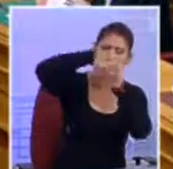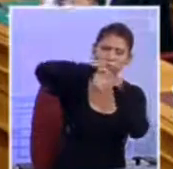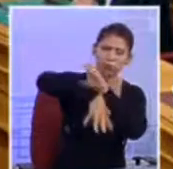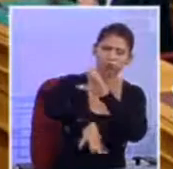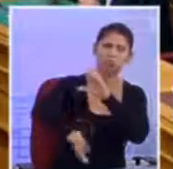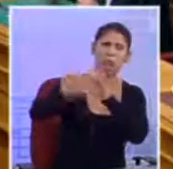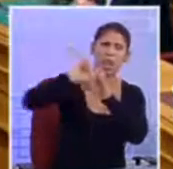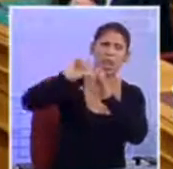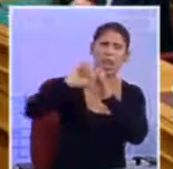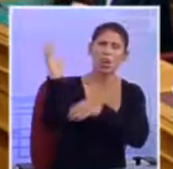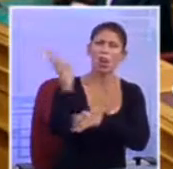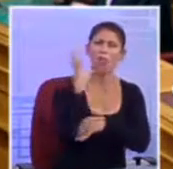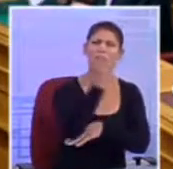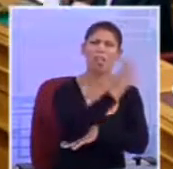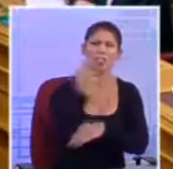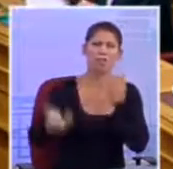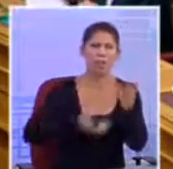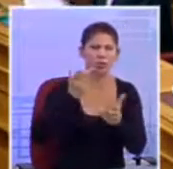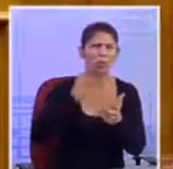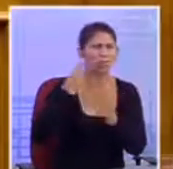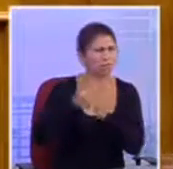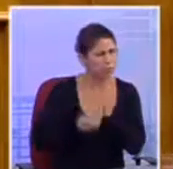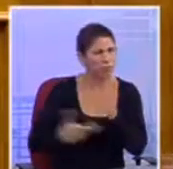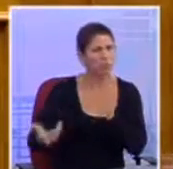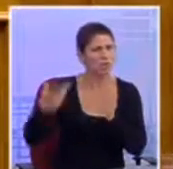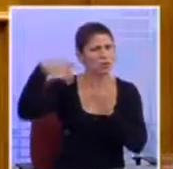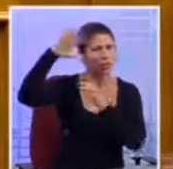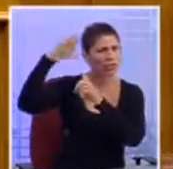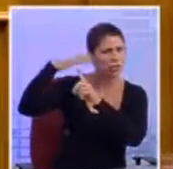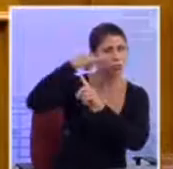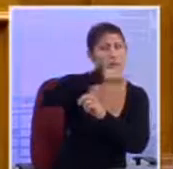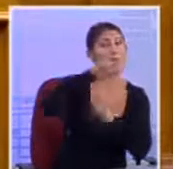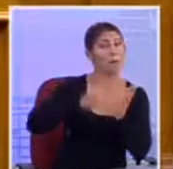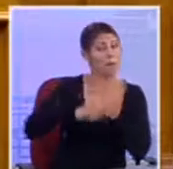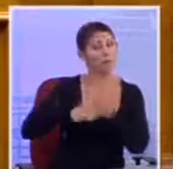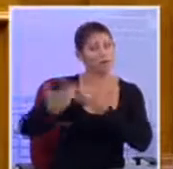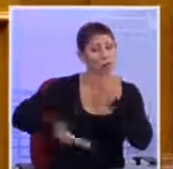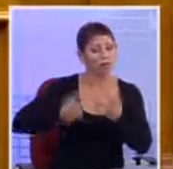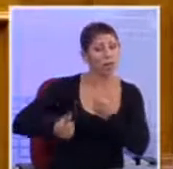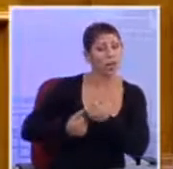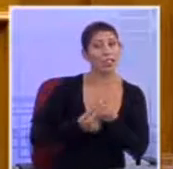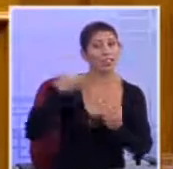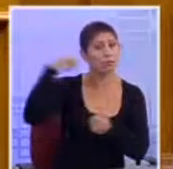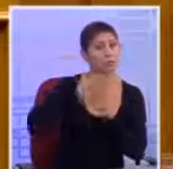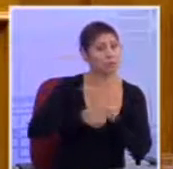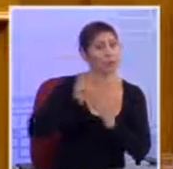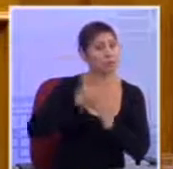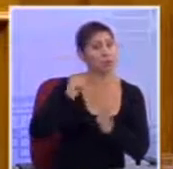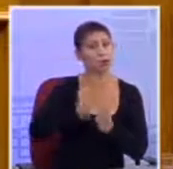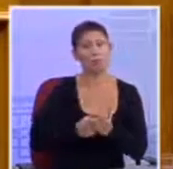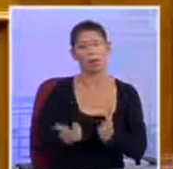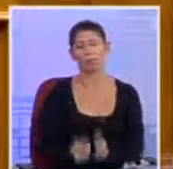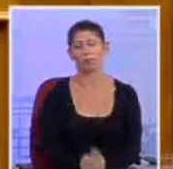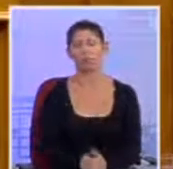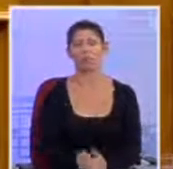δόθηκαν οδηγίες για τη σύνταξη επιχειρησιακών απαιτήσεων για την ενίσχυση και ανανέωση του στόλου. Τις λίγες μέρες που έχουμε στο